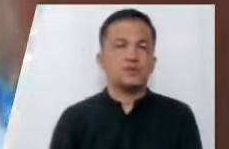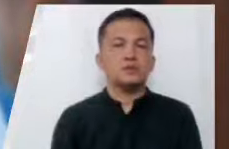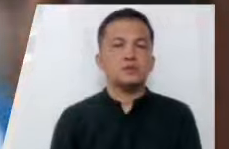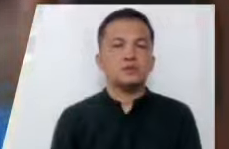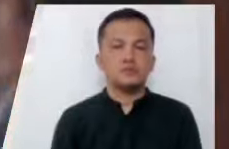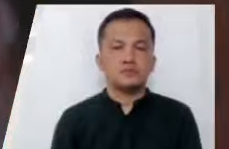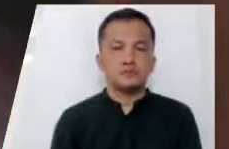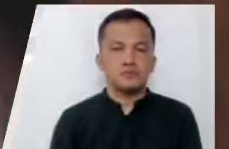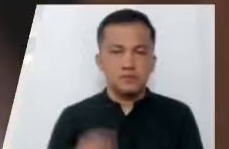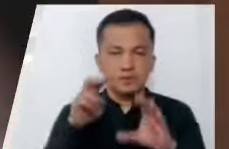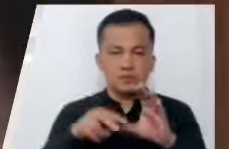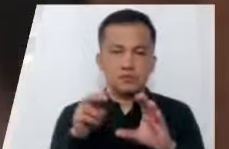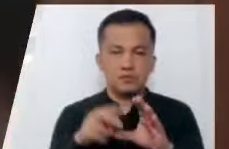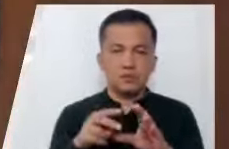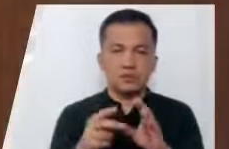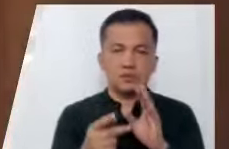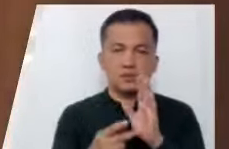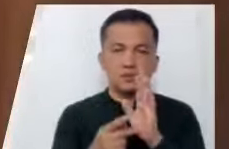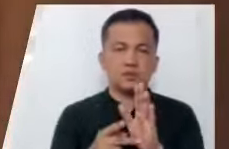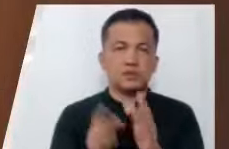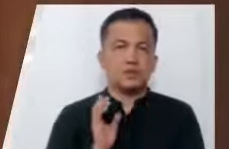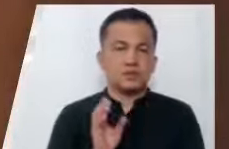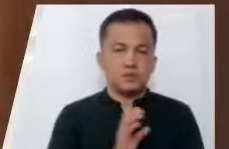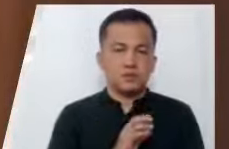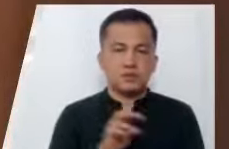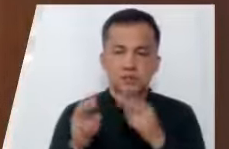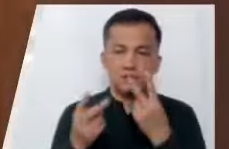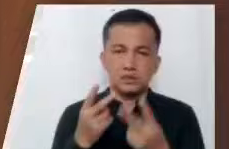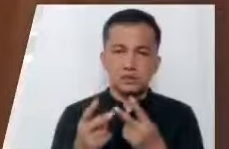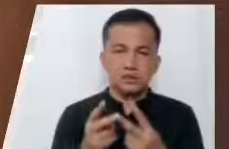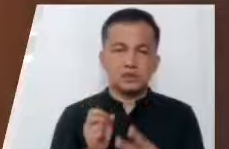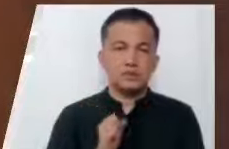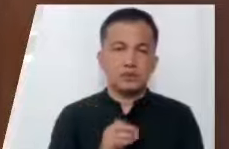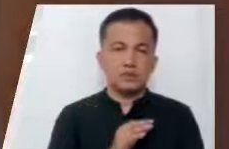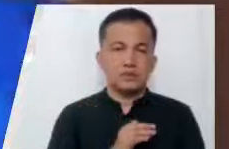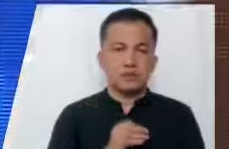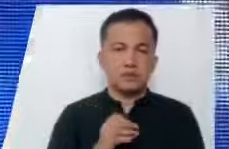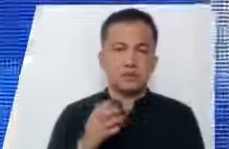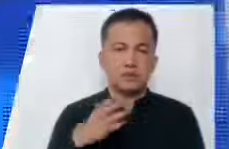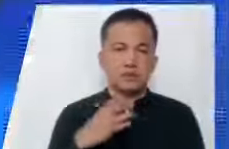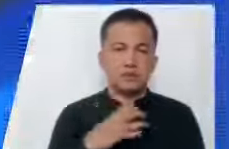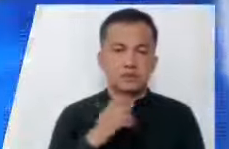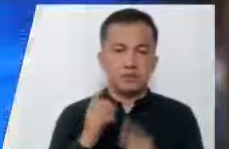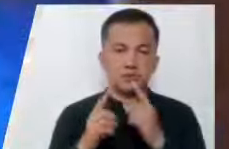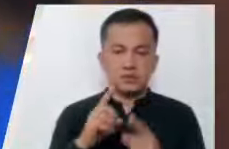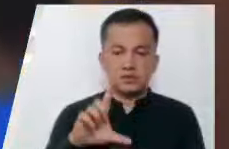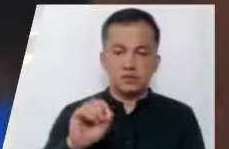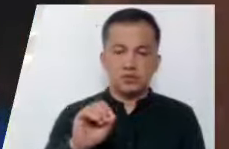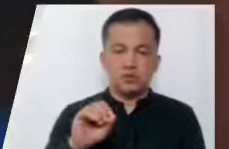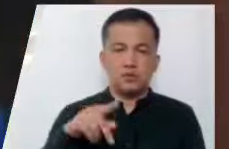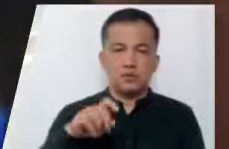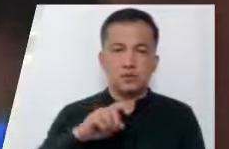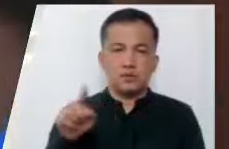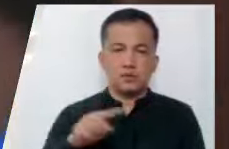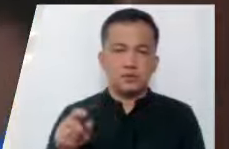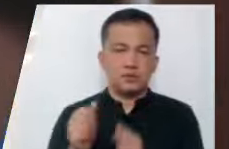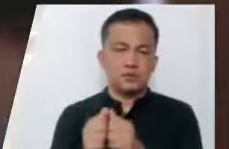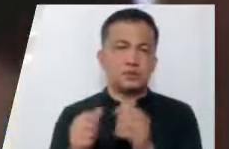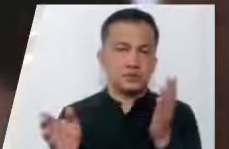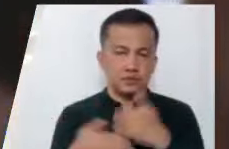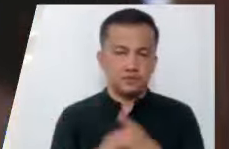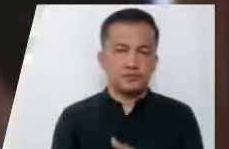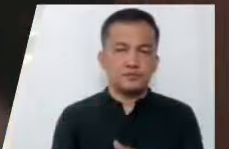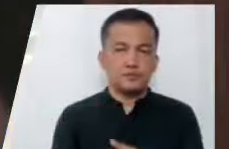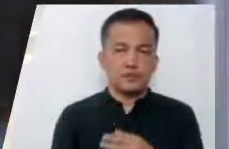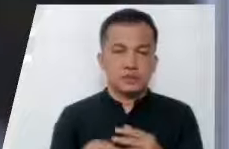video na ipinresenta sa kamera, makikita ang tauhan ng kamera na kinausap si Lopez at ang kanyang kasama sa kwarto. Maya-maya,